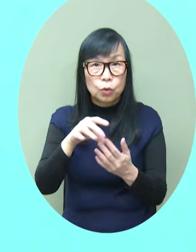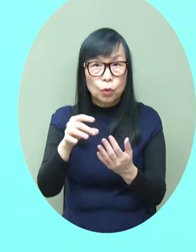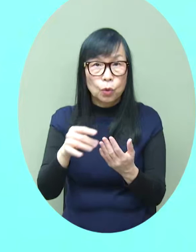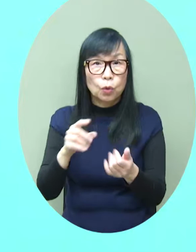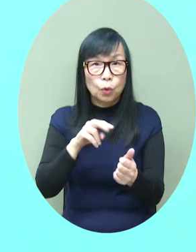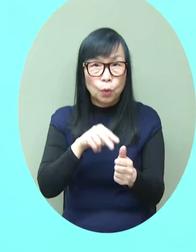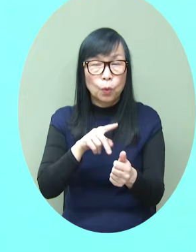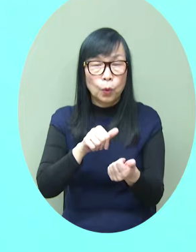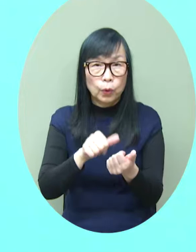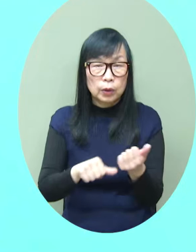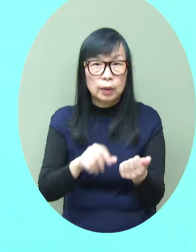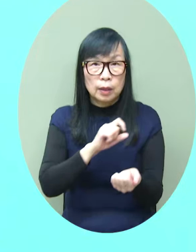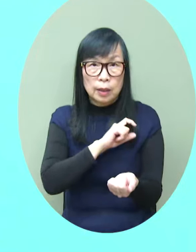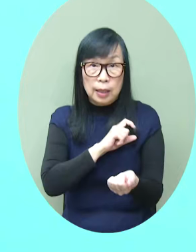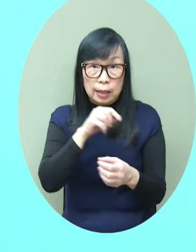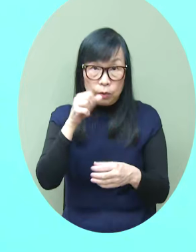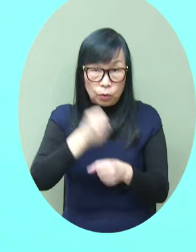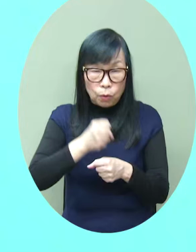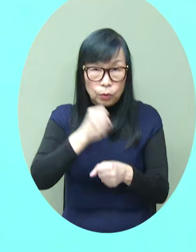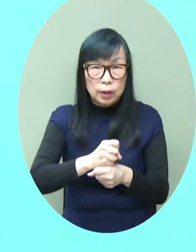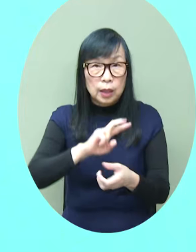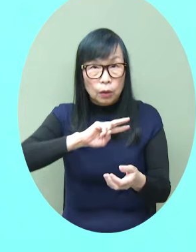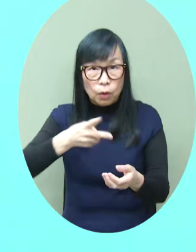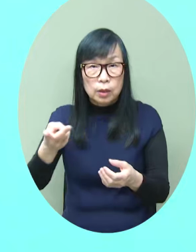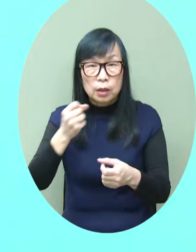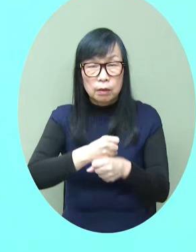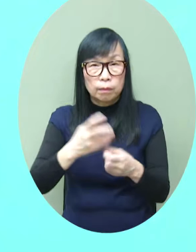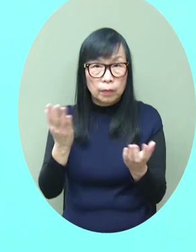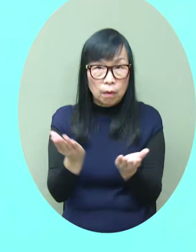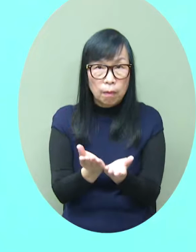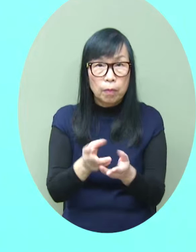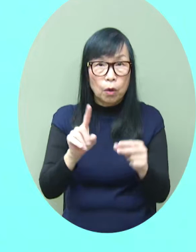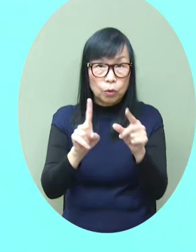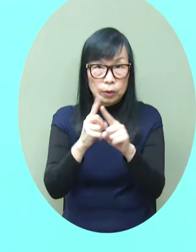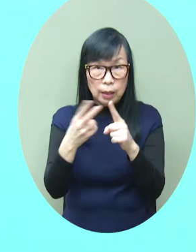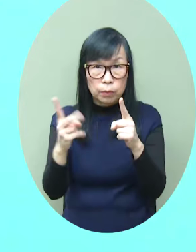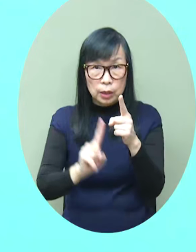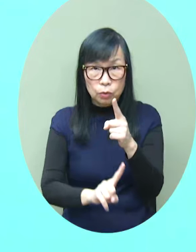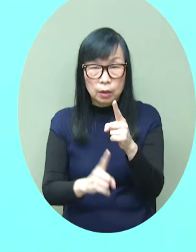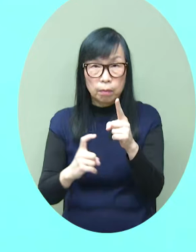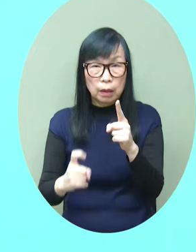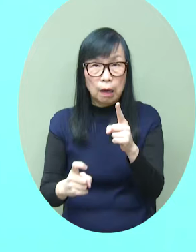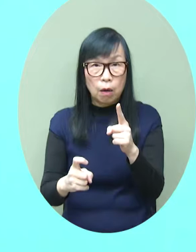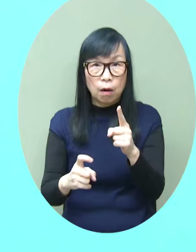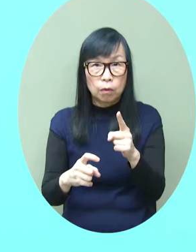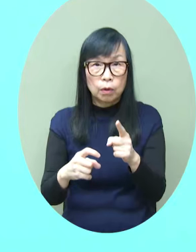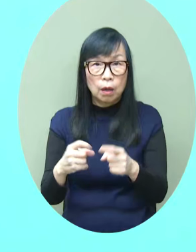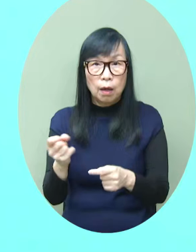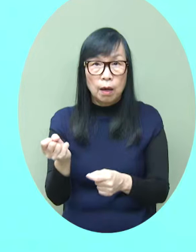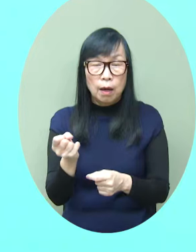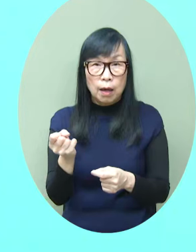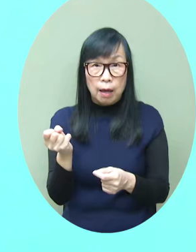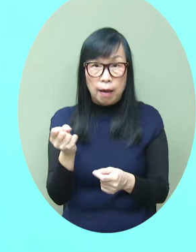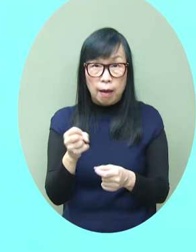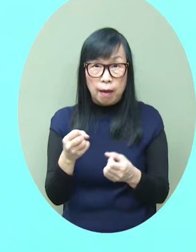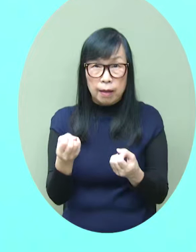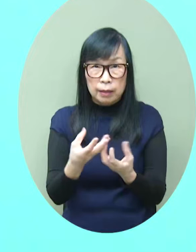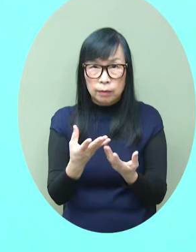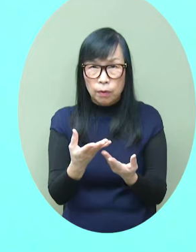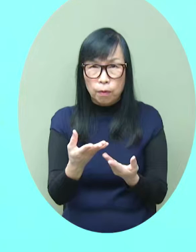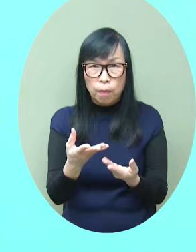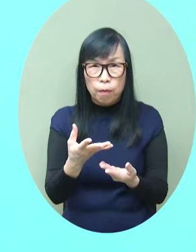去執行呢啲改善嘅工作，確保喺12月19日唔會再出現呢一啲令人